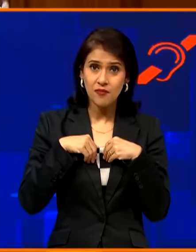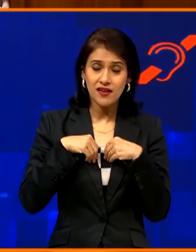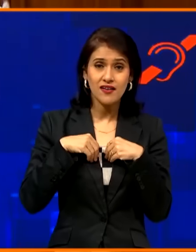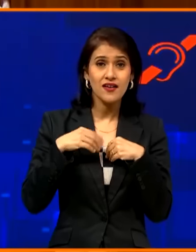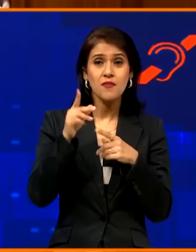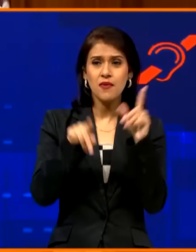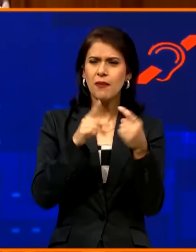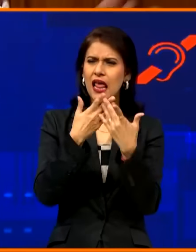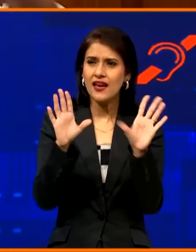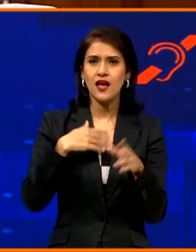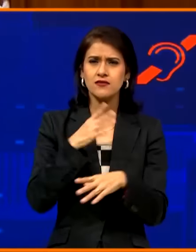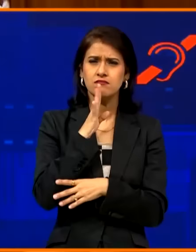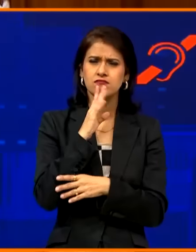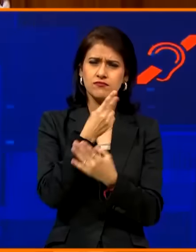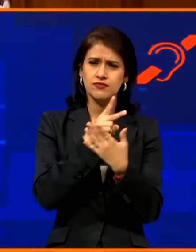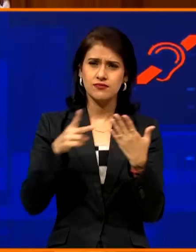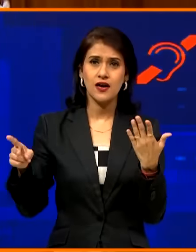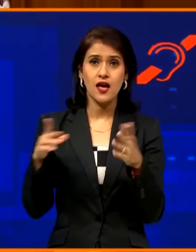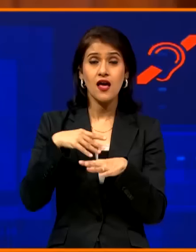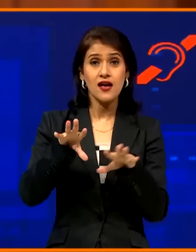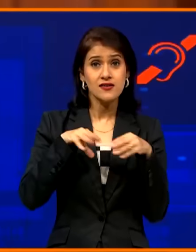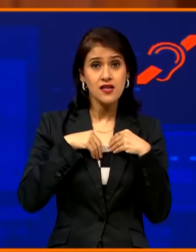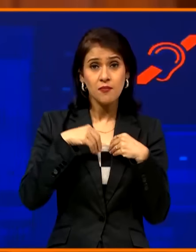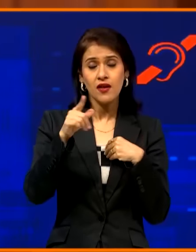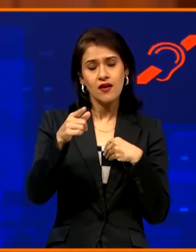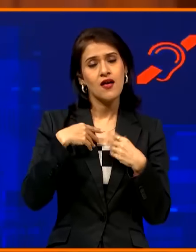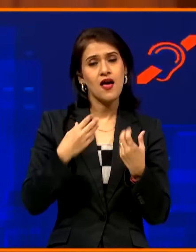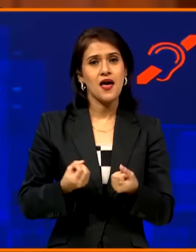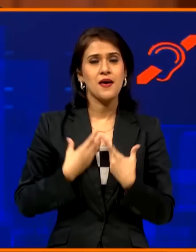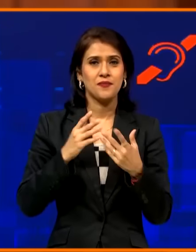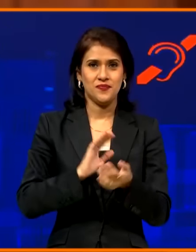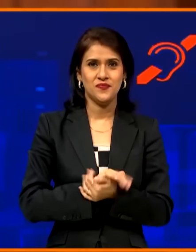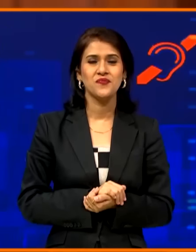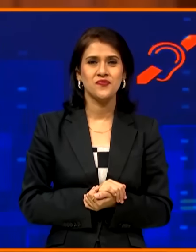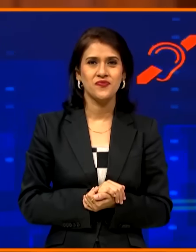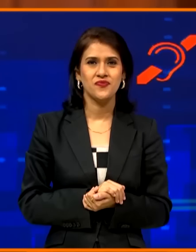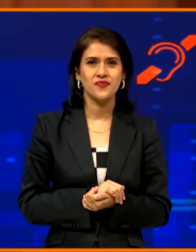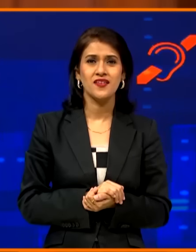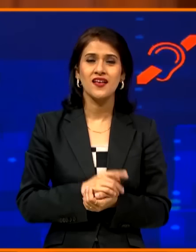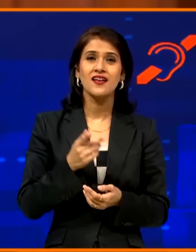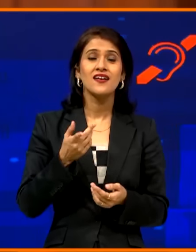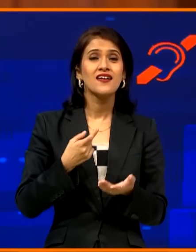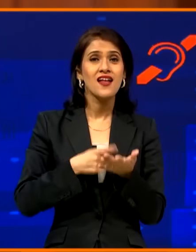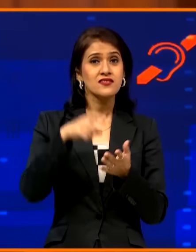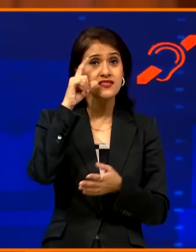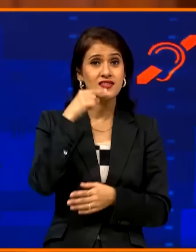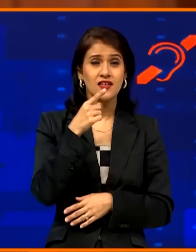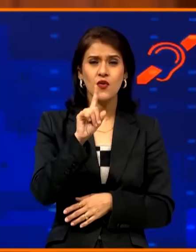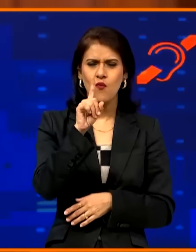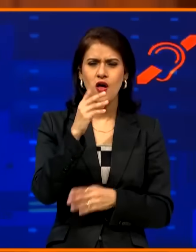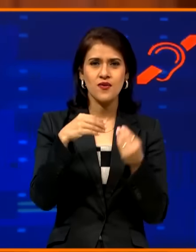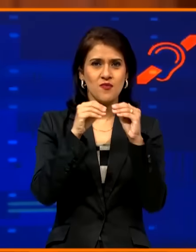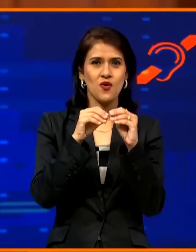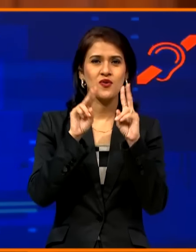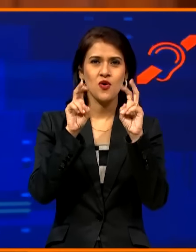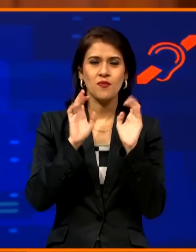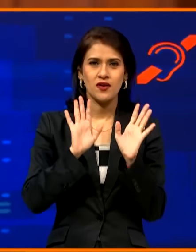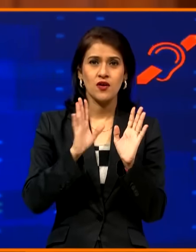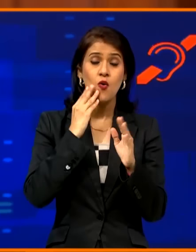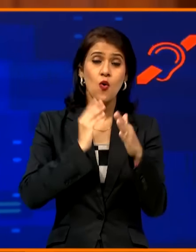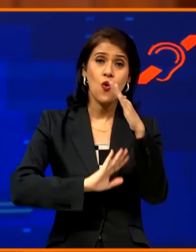बड़ी बात होगी मेरे लिए सौभाग्य की बात होगी एक और सब्जेक्ट जिसकी आजकल बहुत चर्चा है वो भी 100 साल